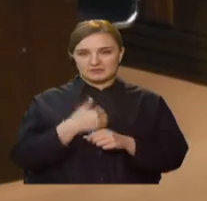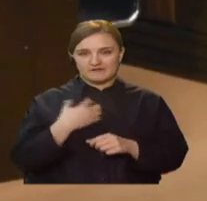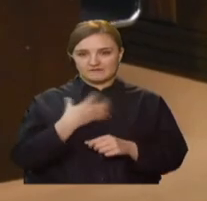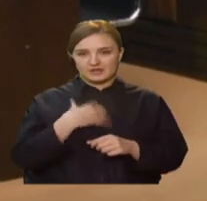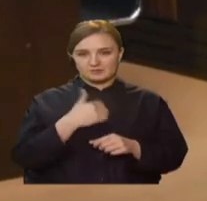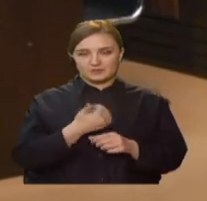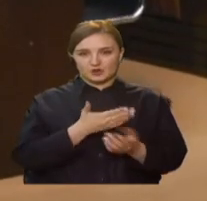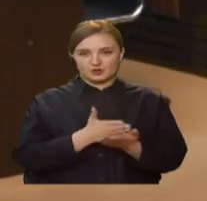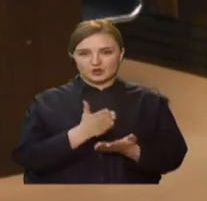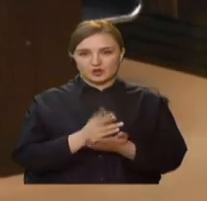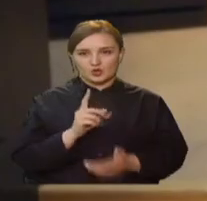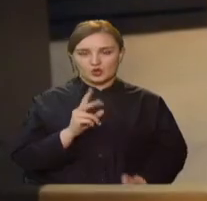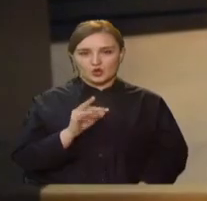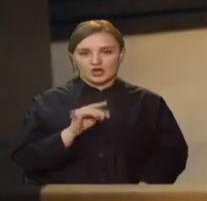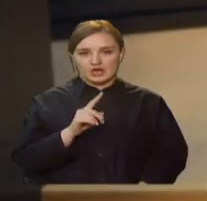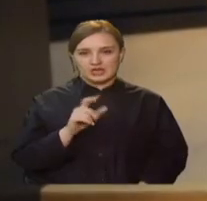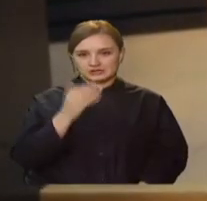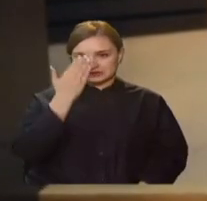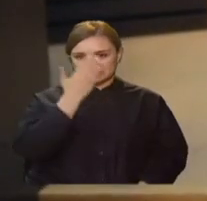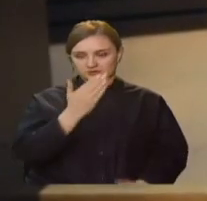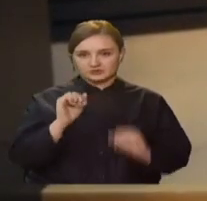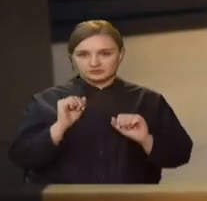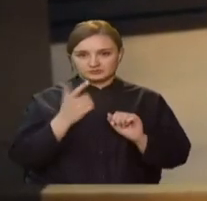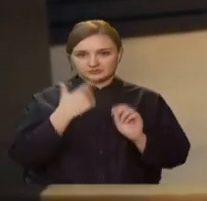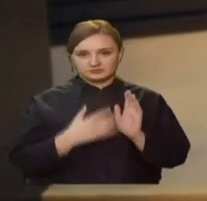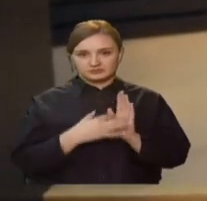էբատ նուկզար կոխրեիցը։ Սախոխո